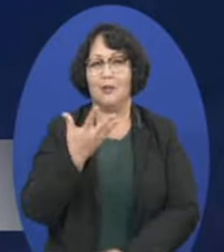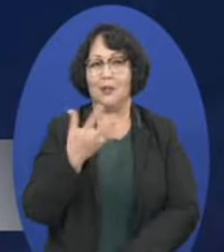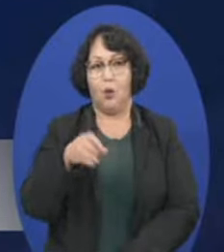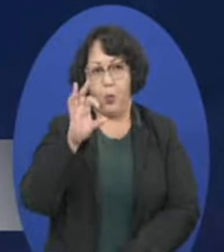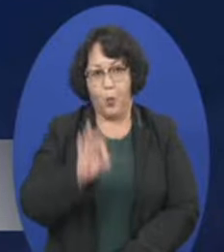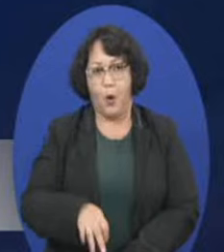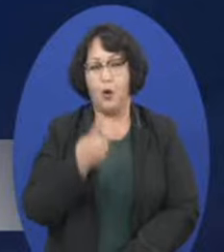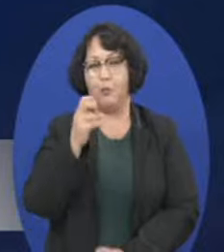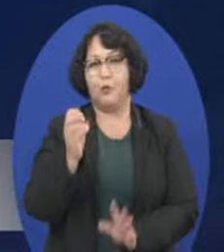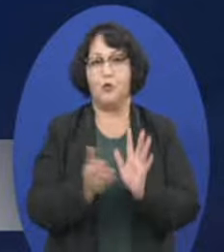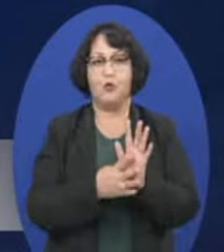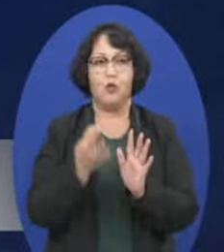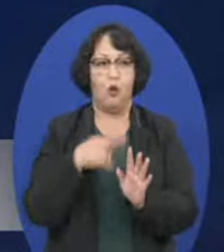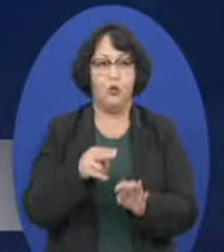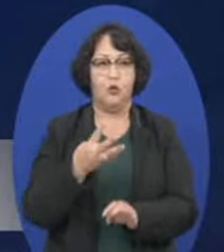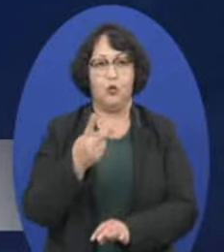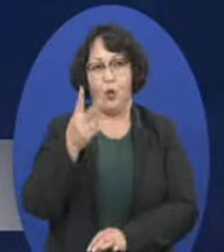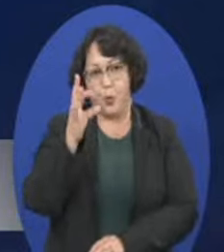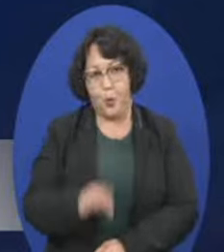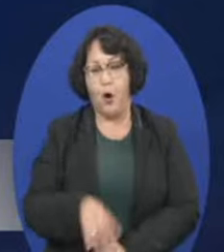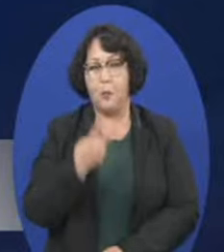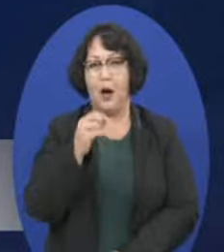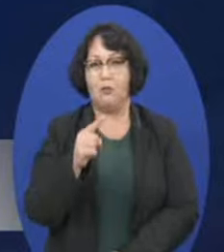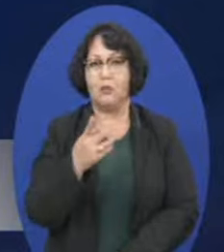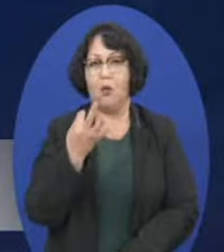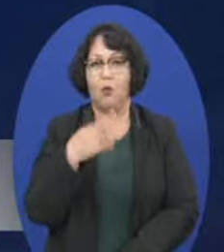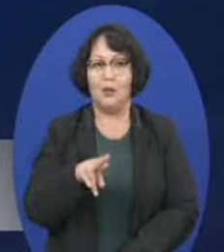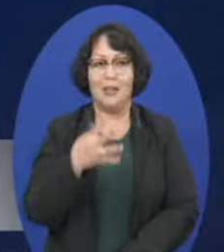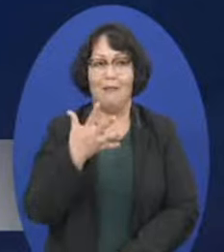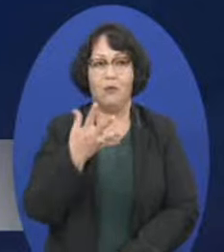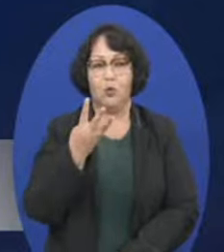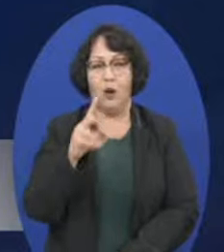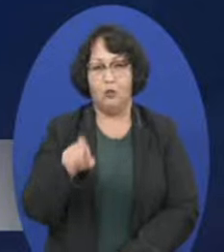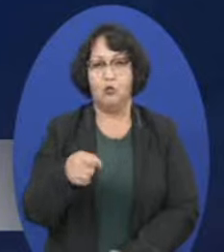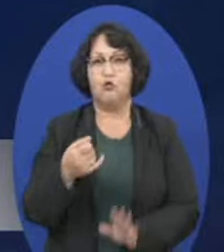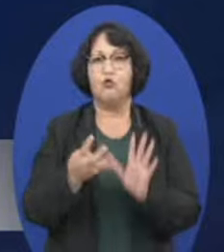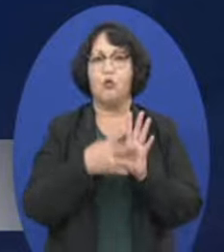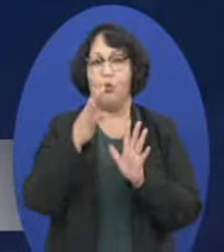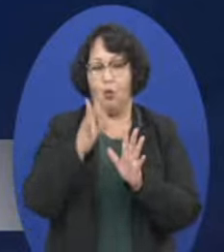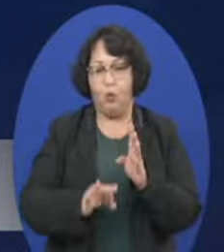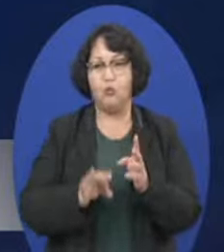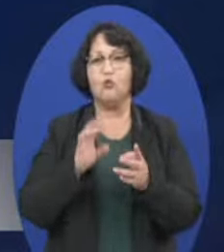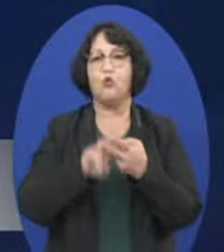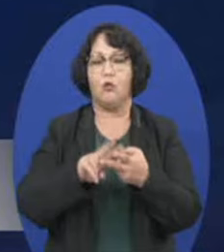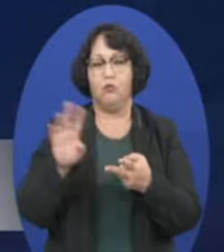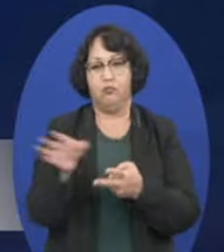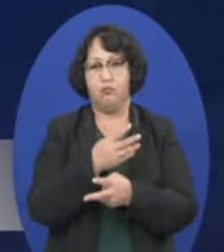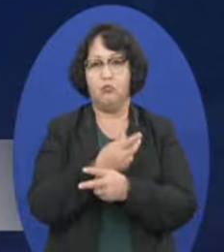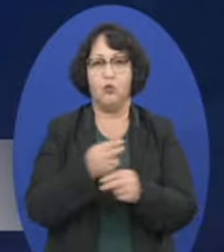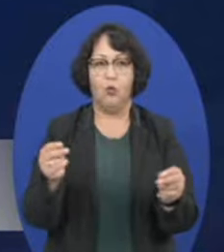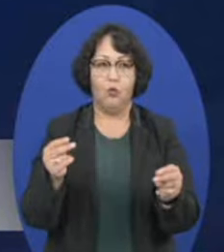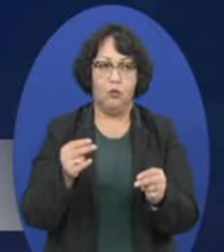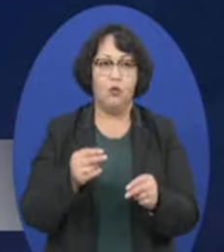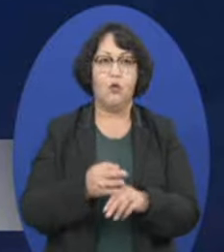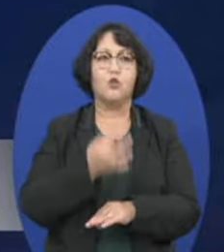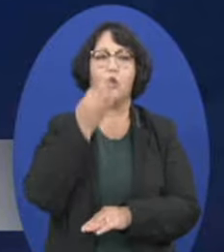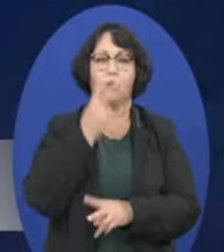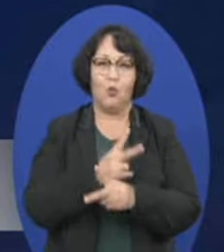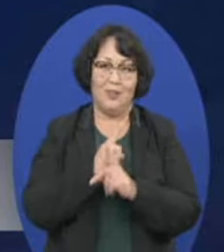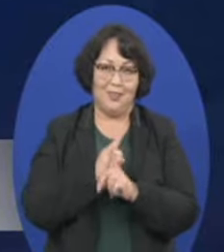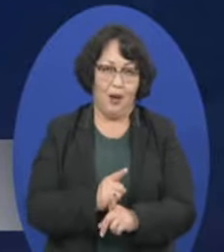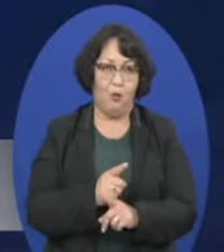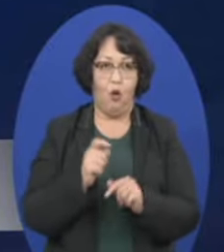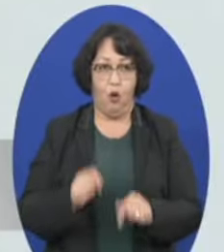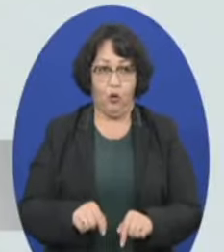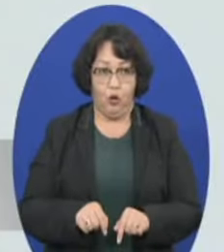50%, 2009 онд 42%, 2015 онд 54.9% өршөөлийн хуулийн үйлчлэлд хамруулсан байна. За тэгвэл энэ